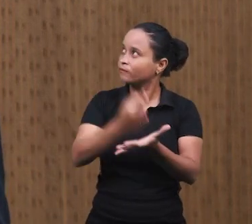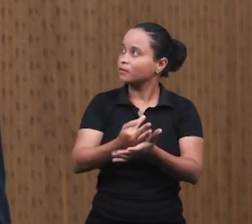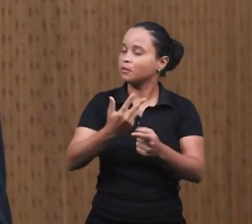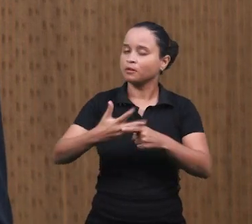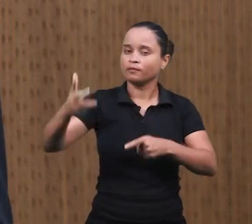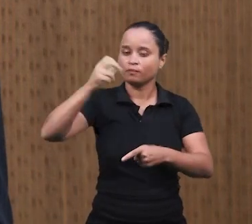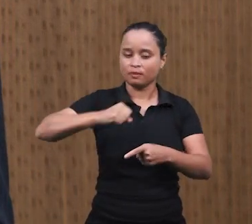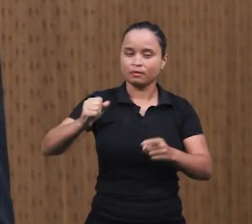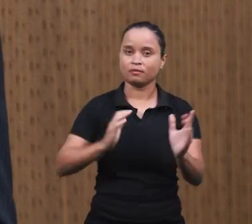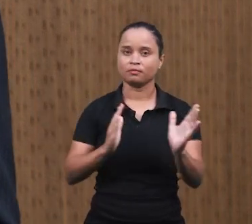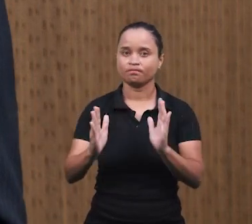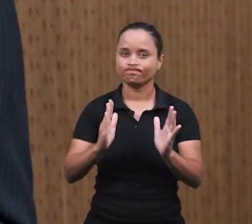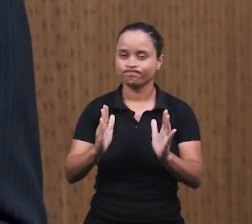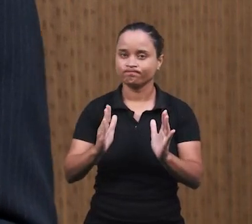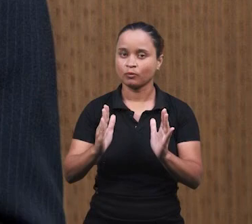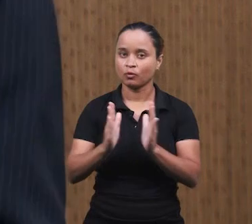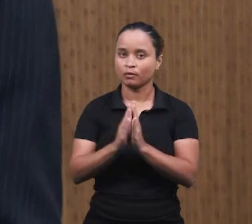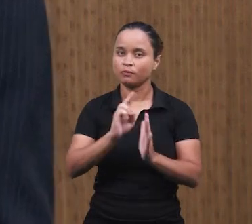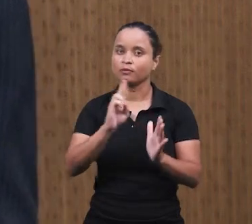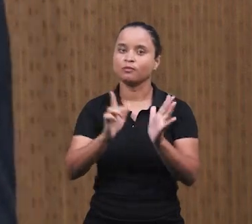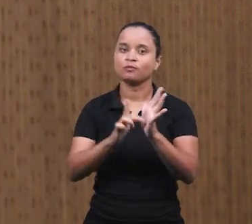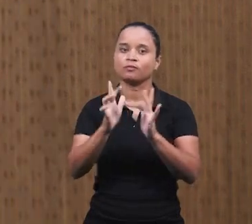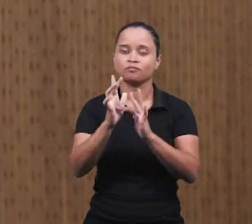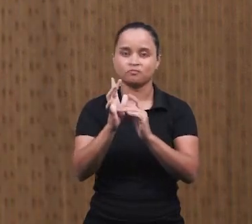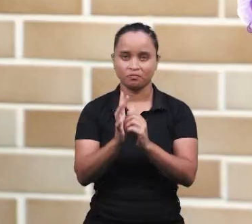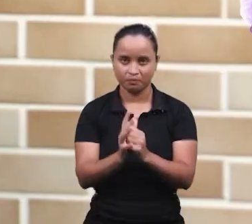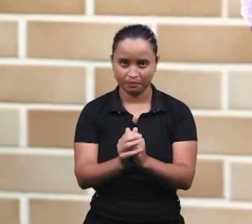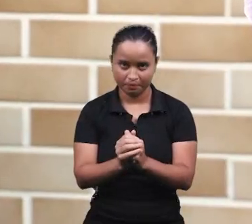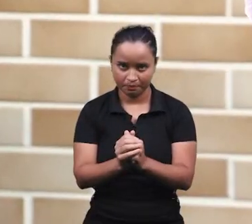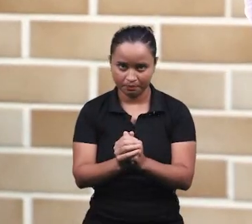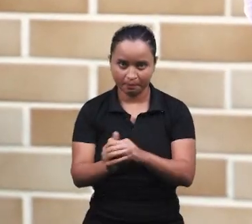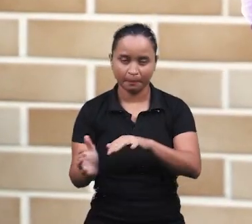nous prions au nom de Jésus. Amen.